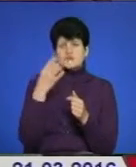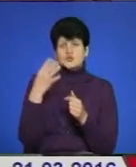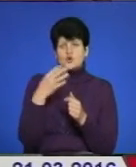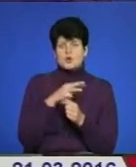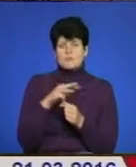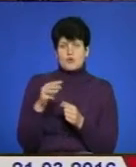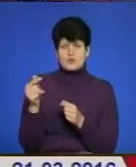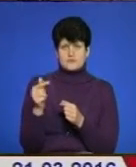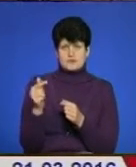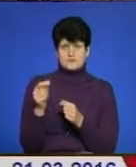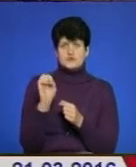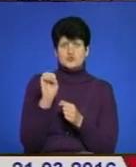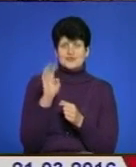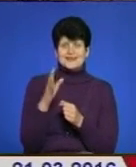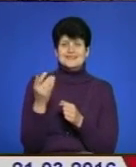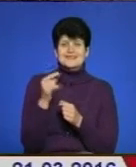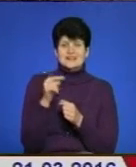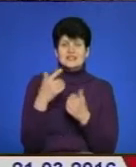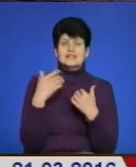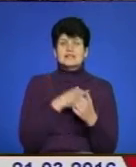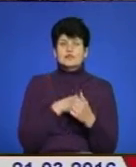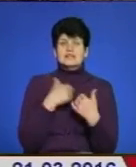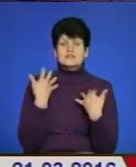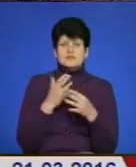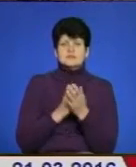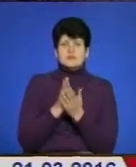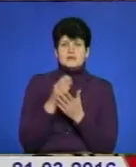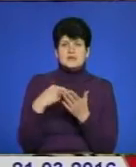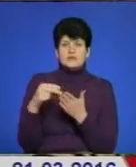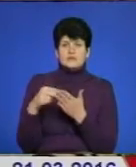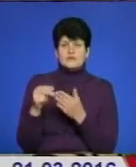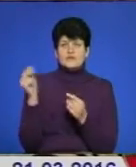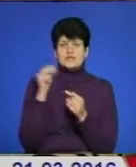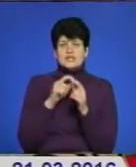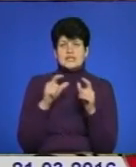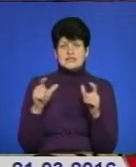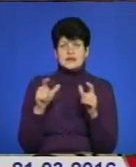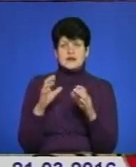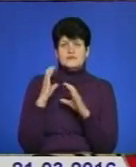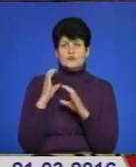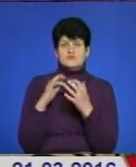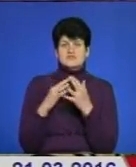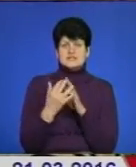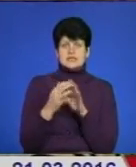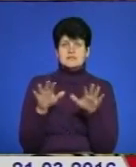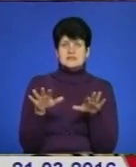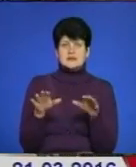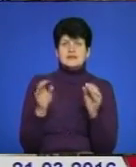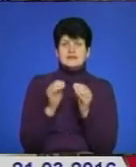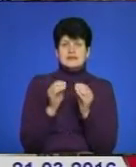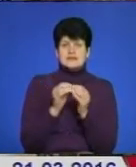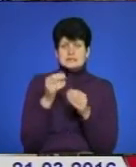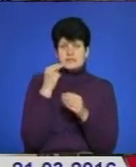мільйонів гривень, 14 з яких депутати вже спрямували на закупівлю шкільних автобусів у сільській місцевості, 10 – на